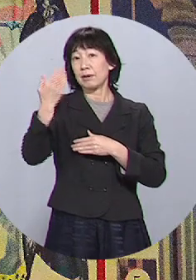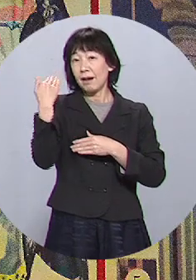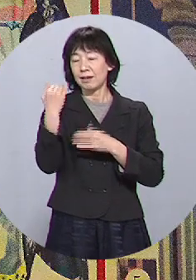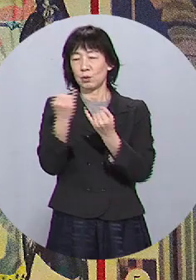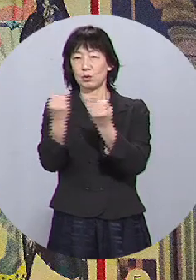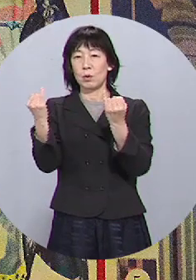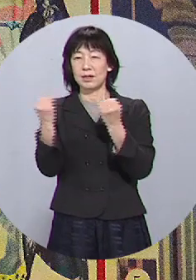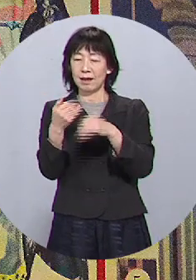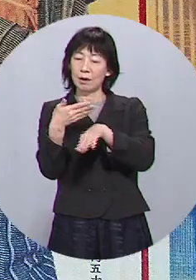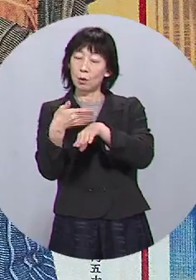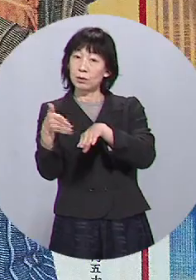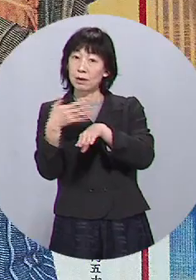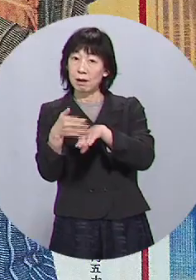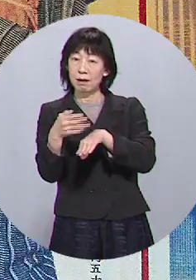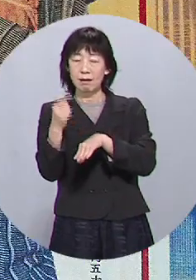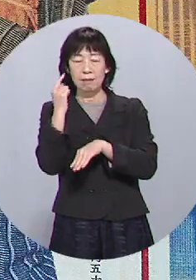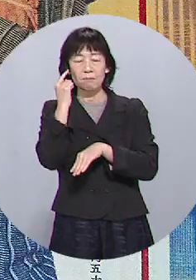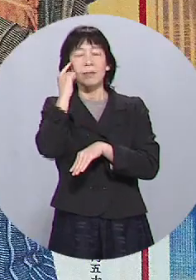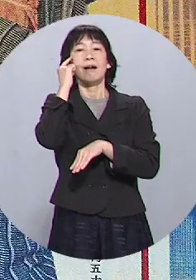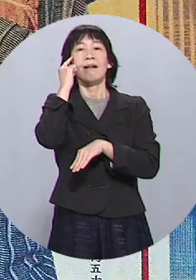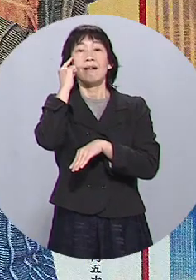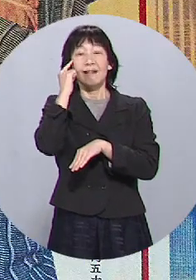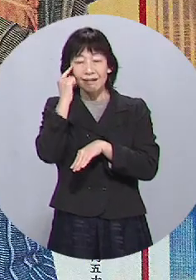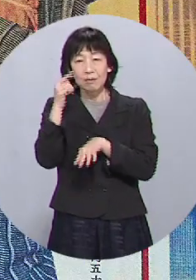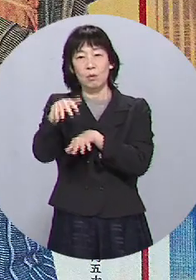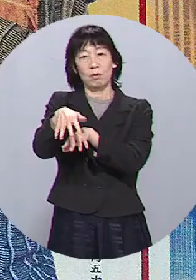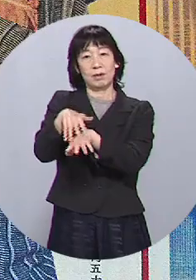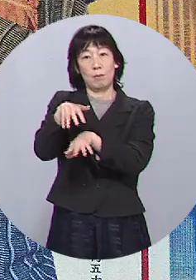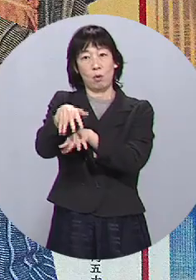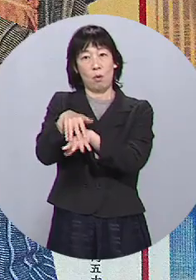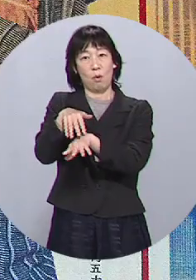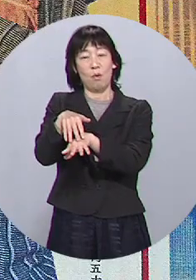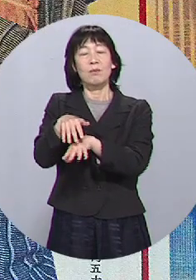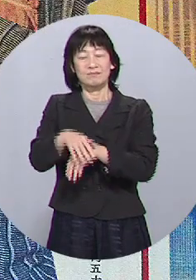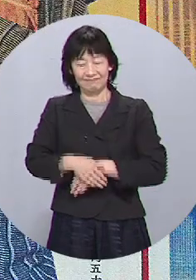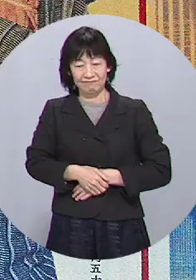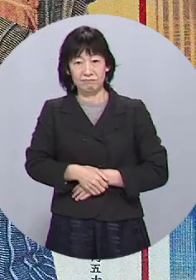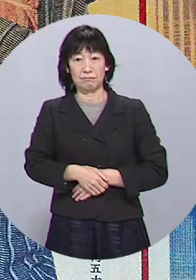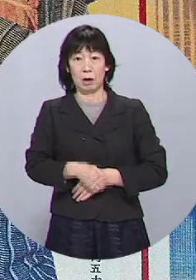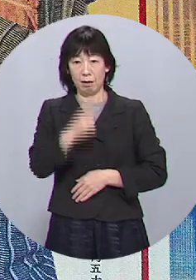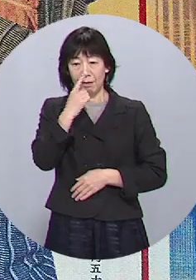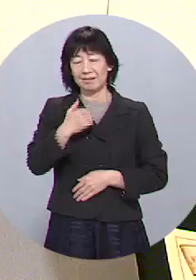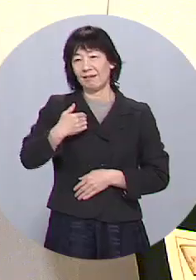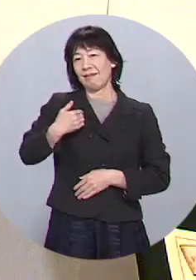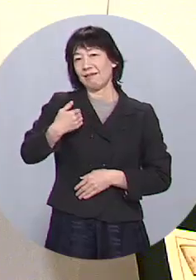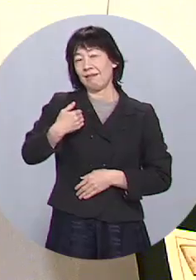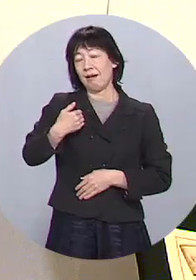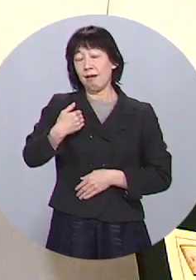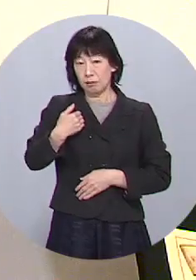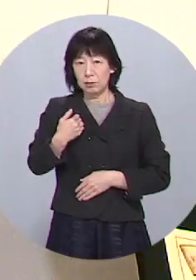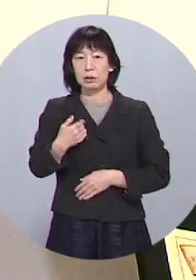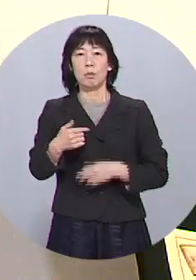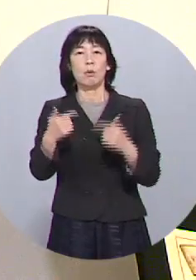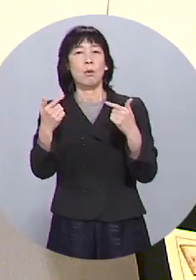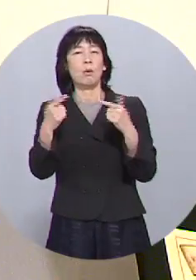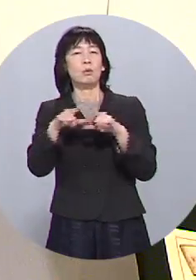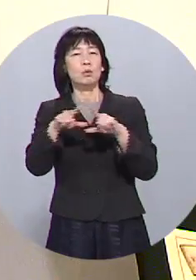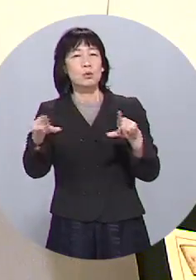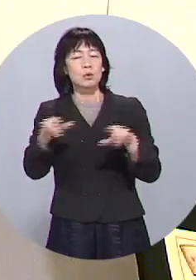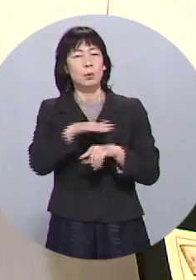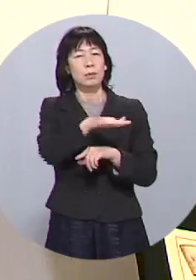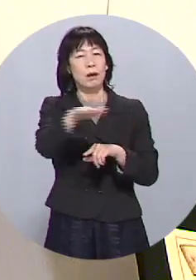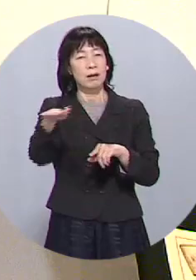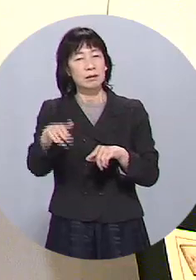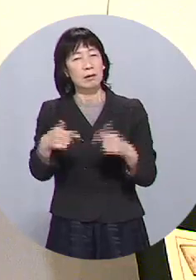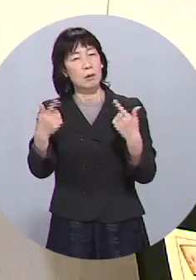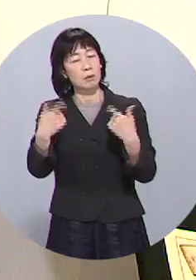われてるんですよ。 そうなんですね、うん、知らなかったな。これは なんか庶民の皆さんの普段着ってことなんですね。